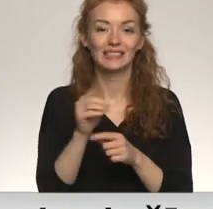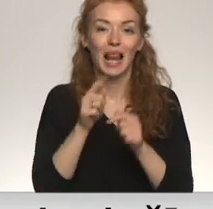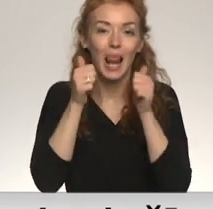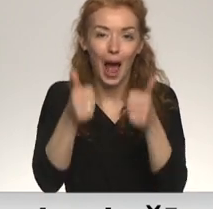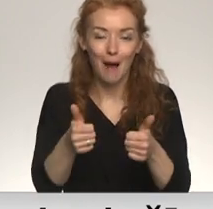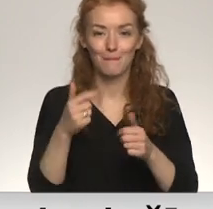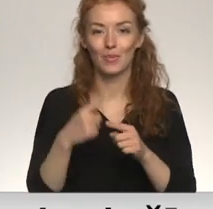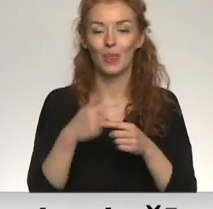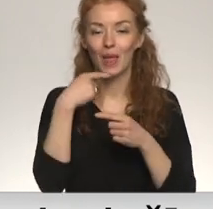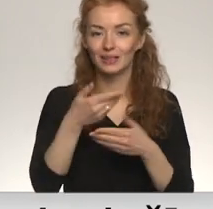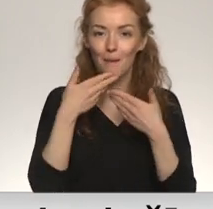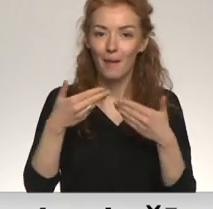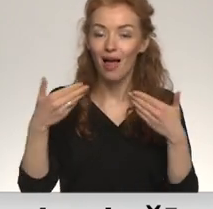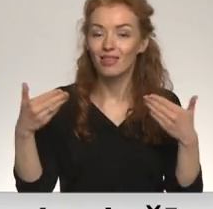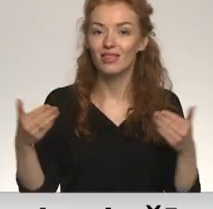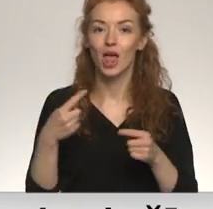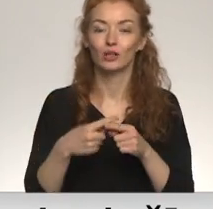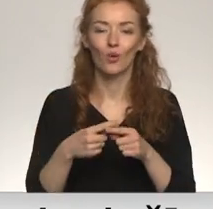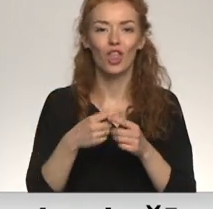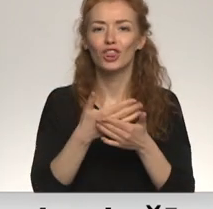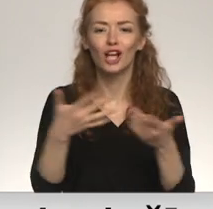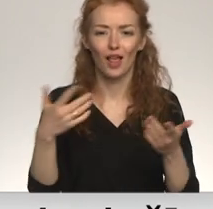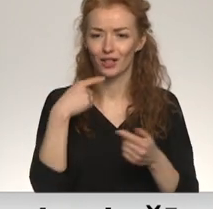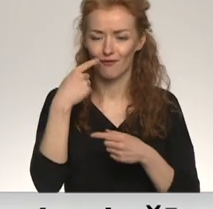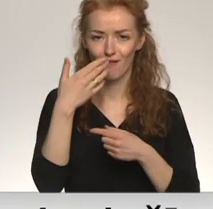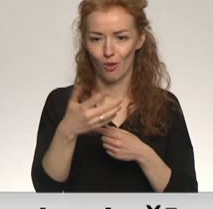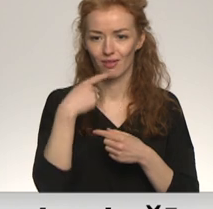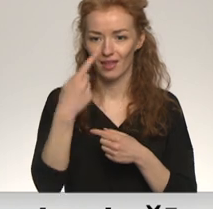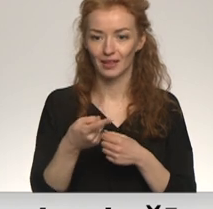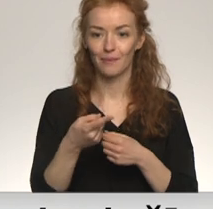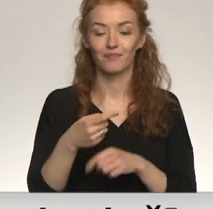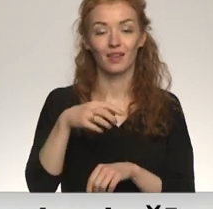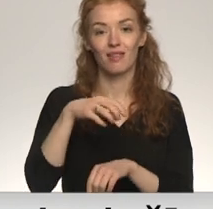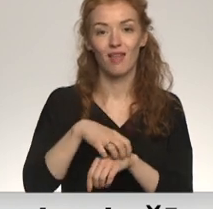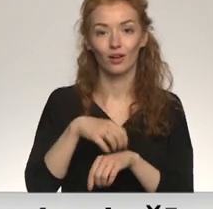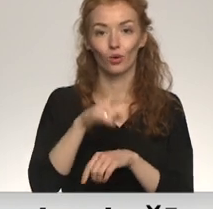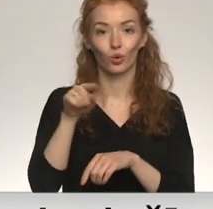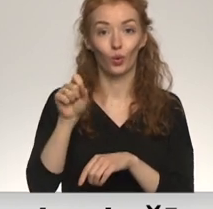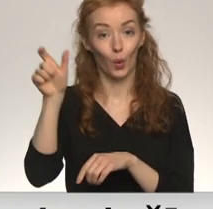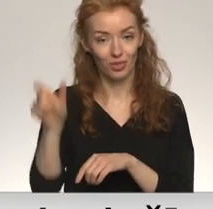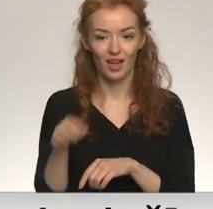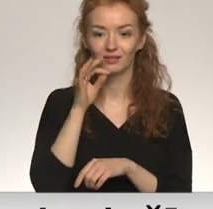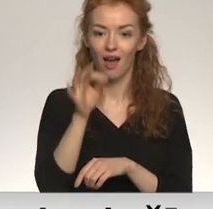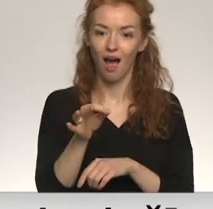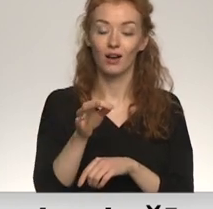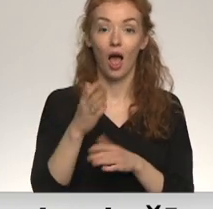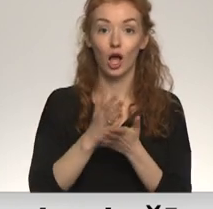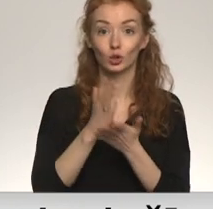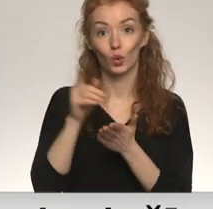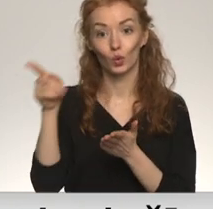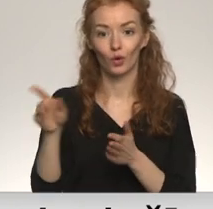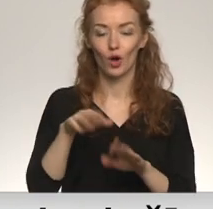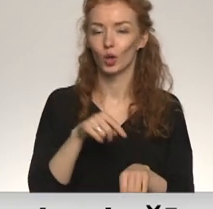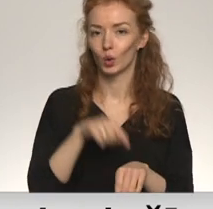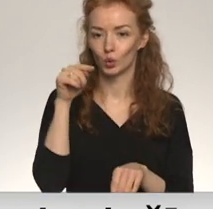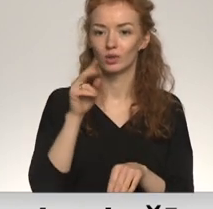un paldies, un teica mums visās valodās paldies. Īvita, jeb daktere Tūta, RTV stāsta, esot tur jūtams, cik